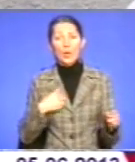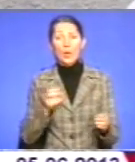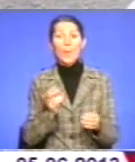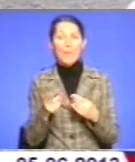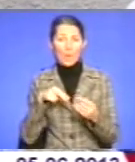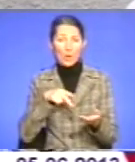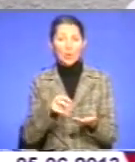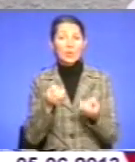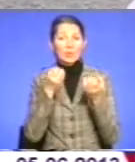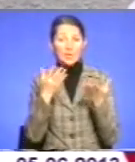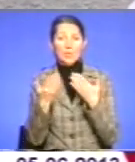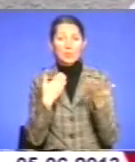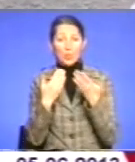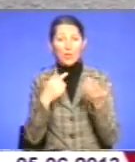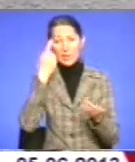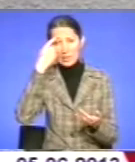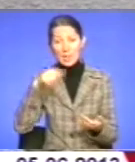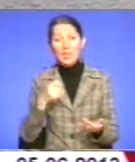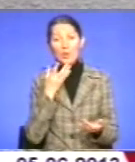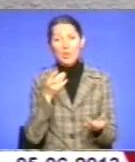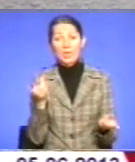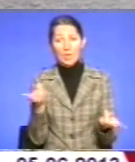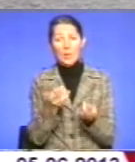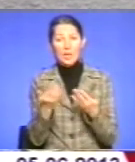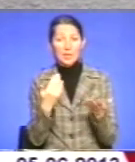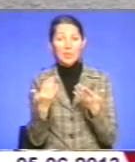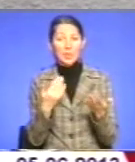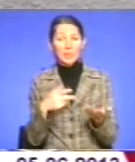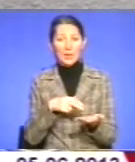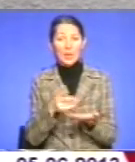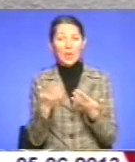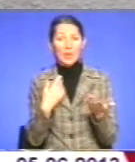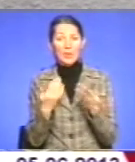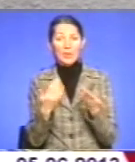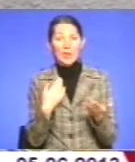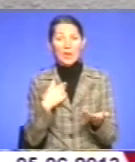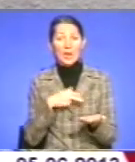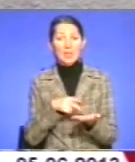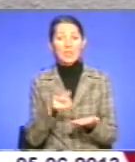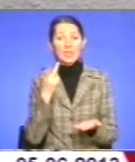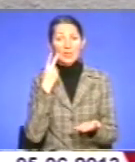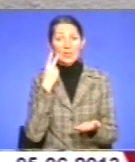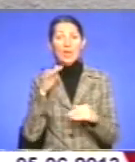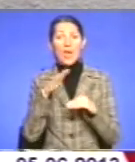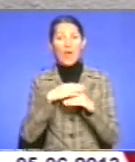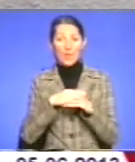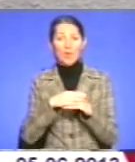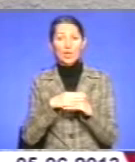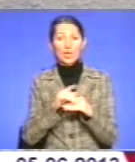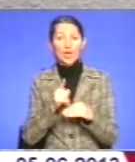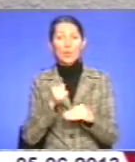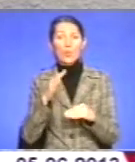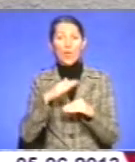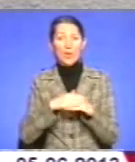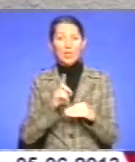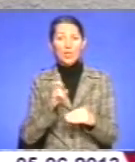спілкування. І ми знали, коли до нього треба йти на спілкування. Ми йшли до нього завжди ввечері. Чому ввечері?